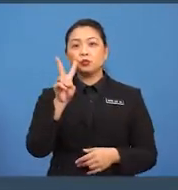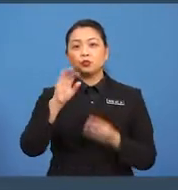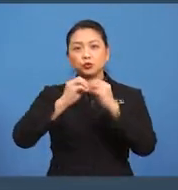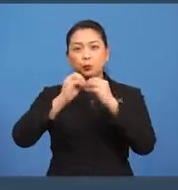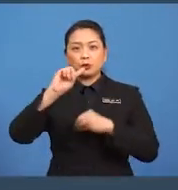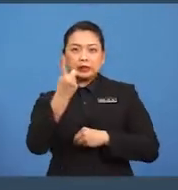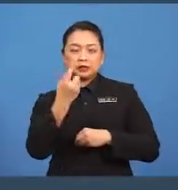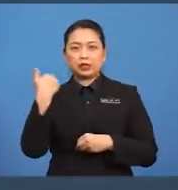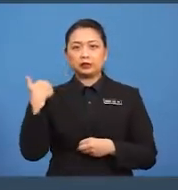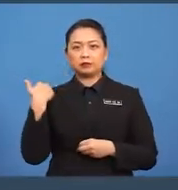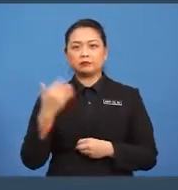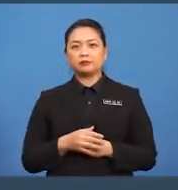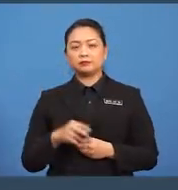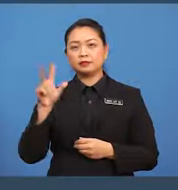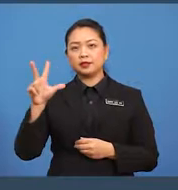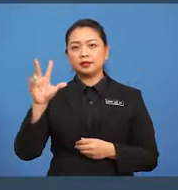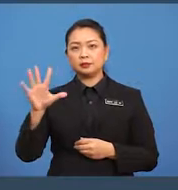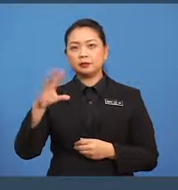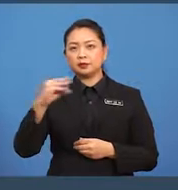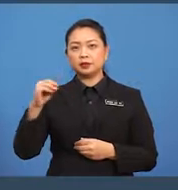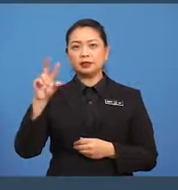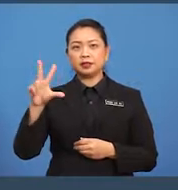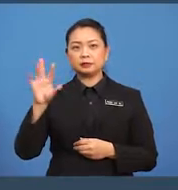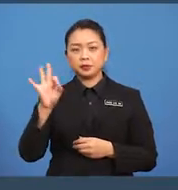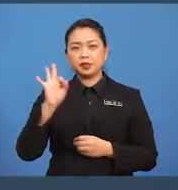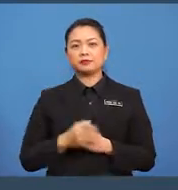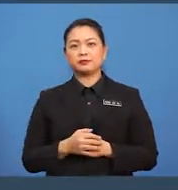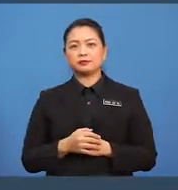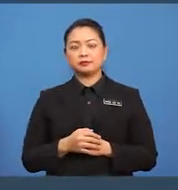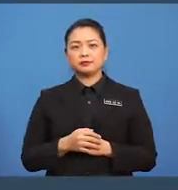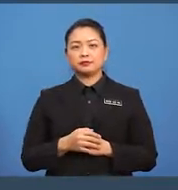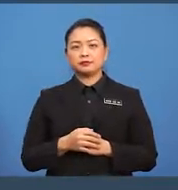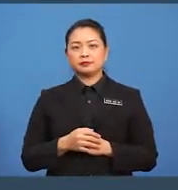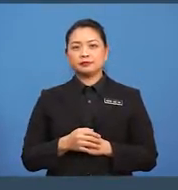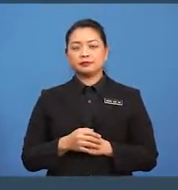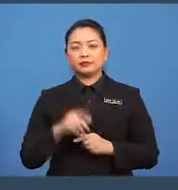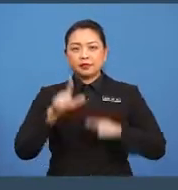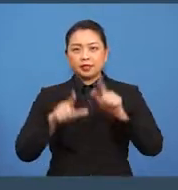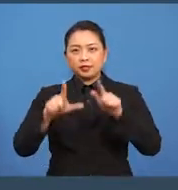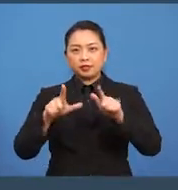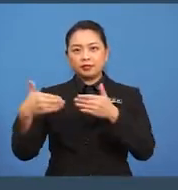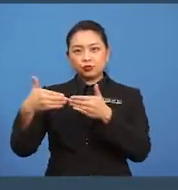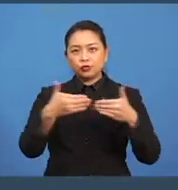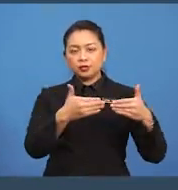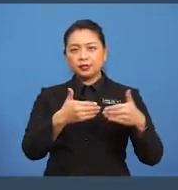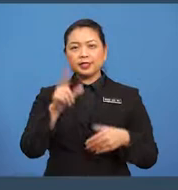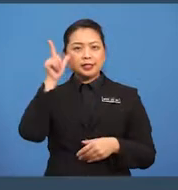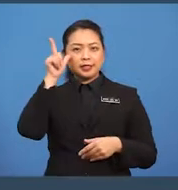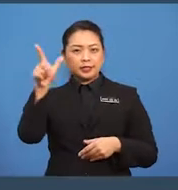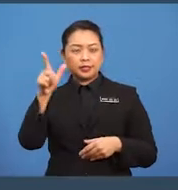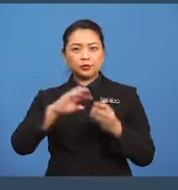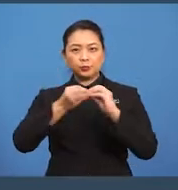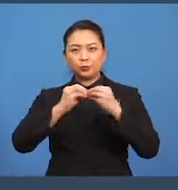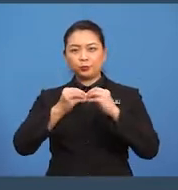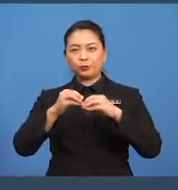nombor yang tinggal, iaitu 35 dan 39. Langkah seterusnya, lihat